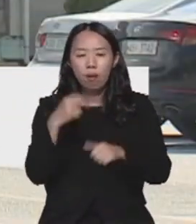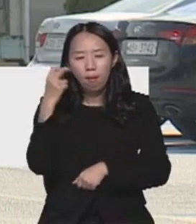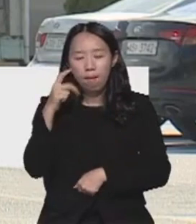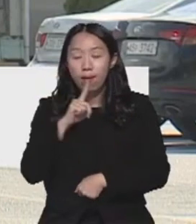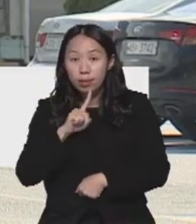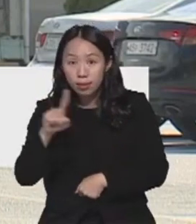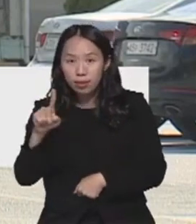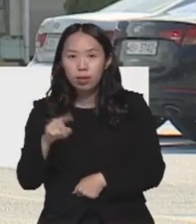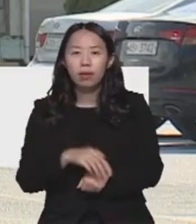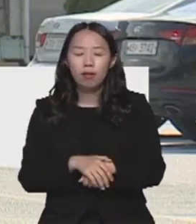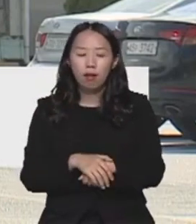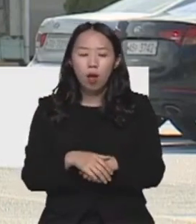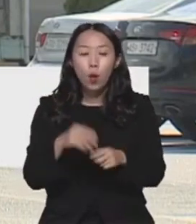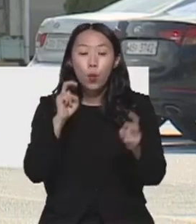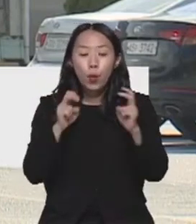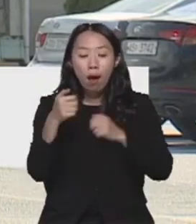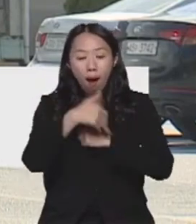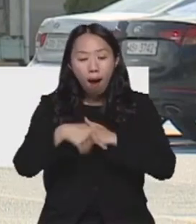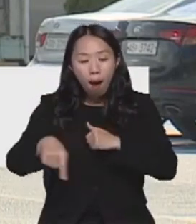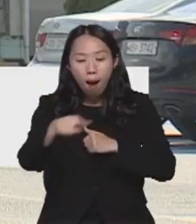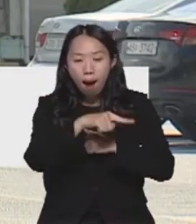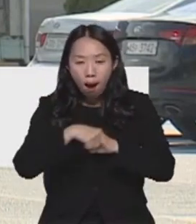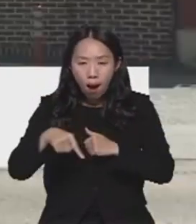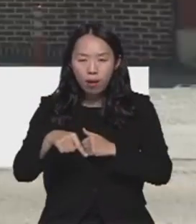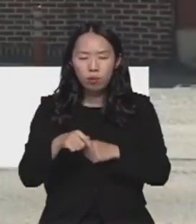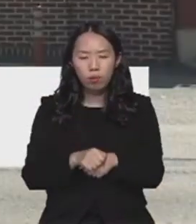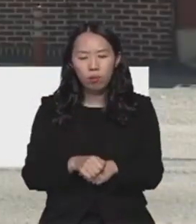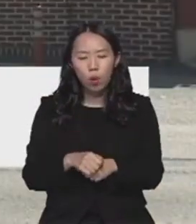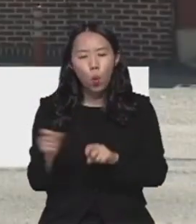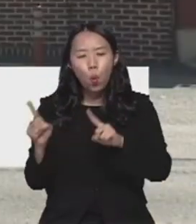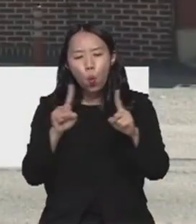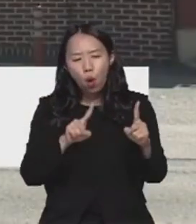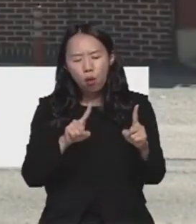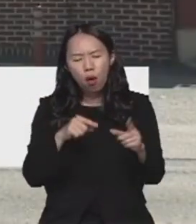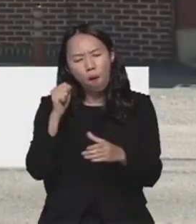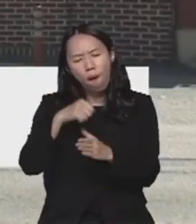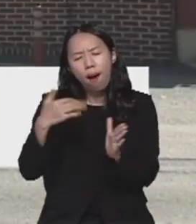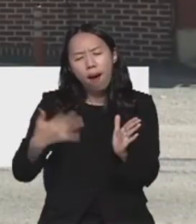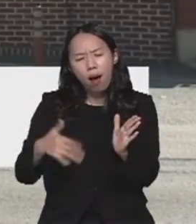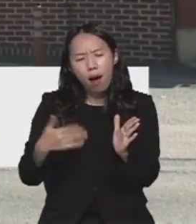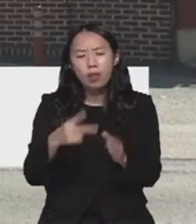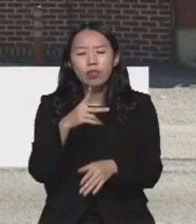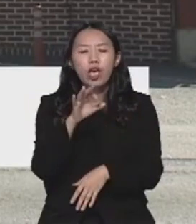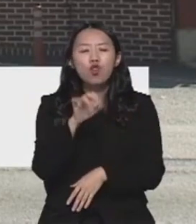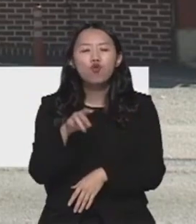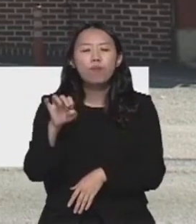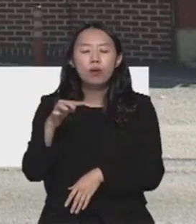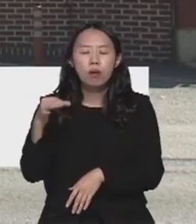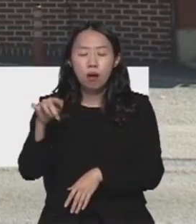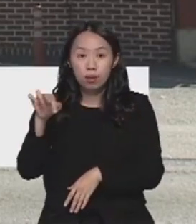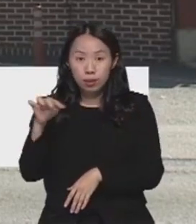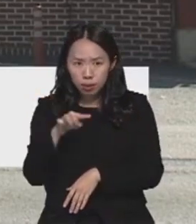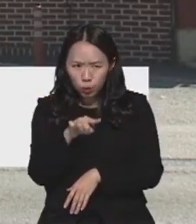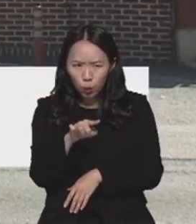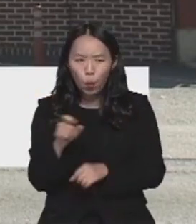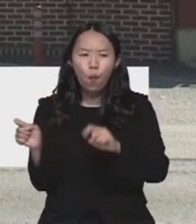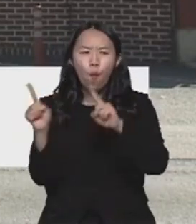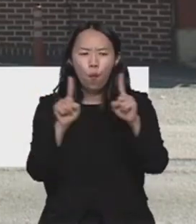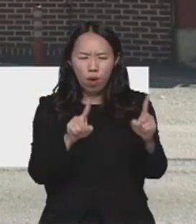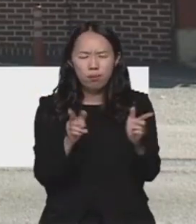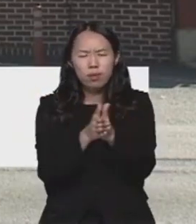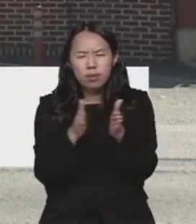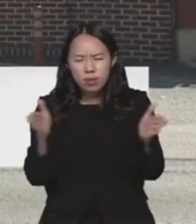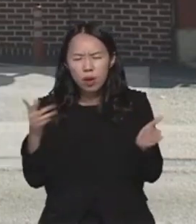위니아에이드 계열사 가운데 회생 절차 개시 여부가 결정되지 않은 대유 플러스에 대해서도 회생 개시 결정이